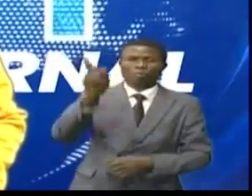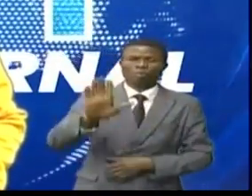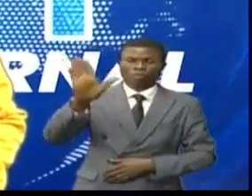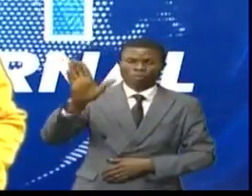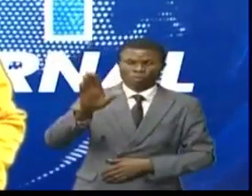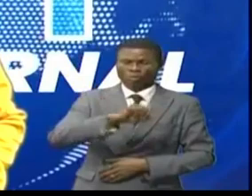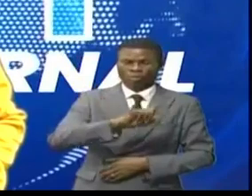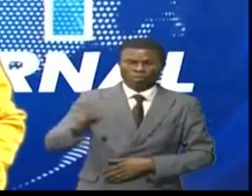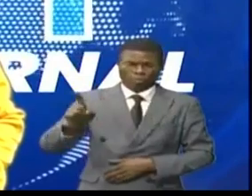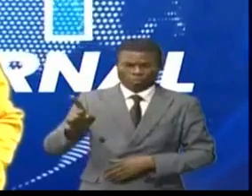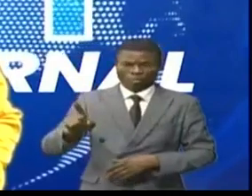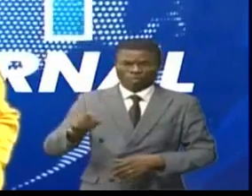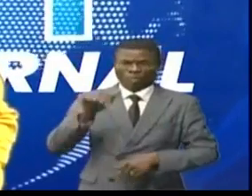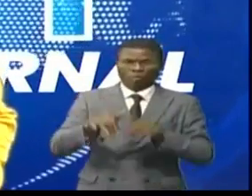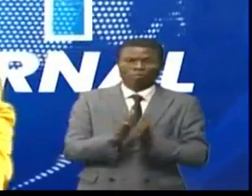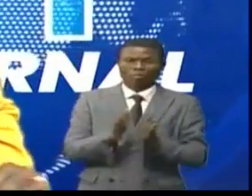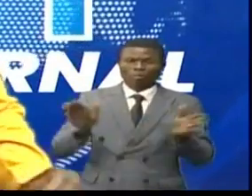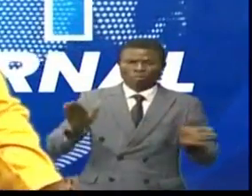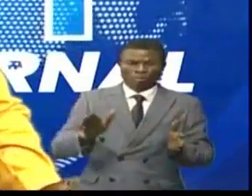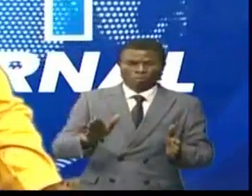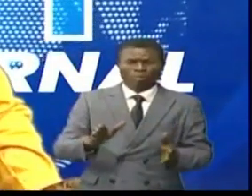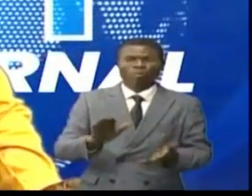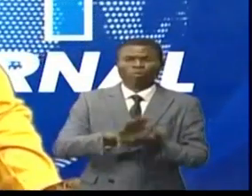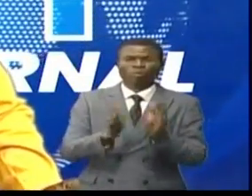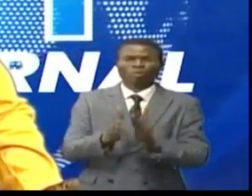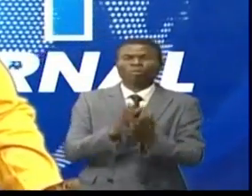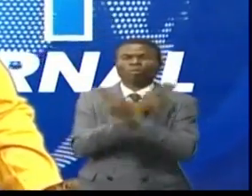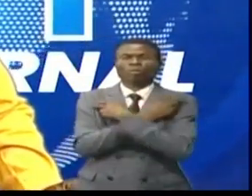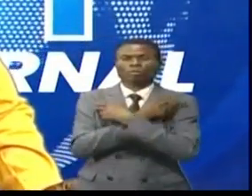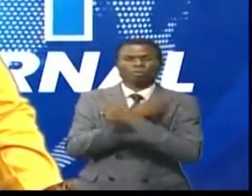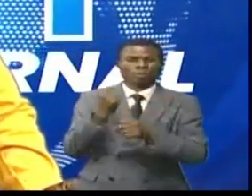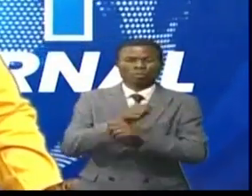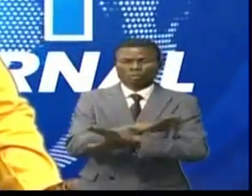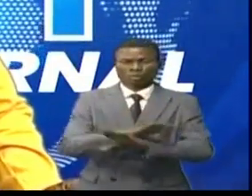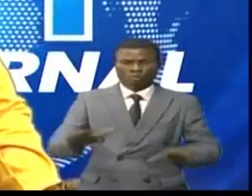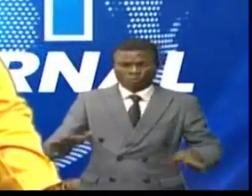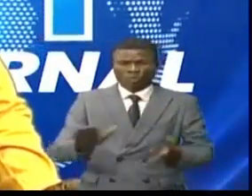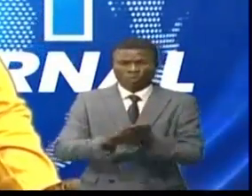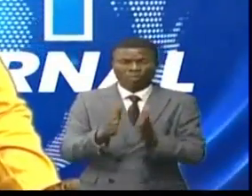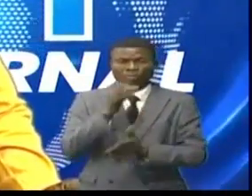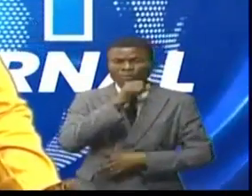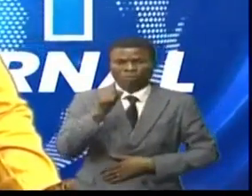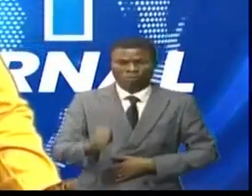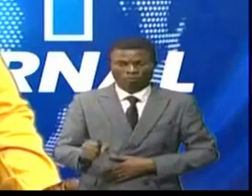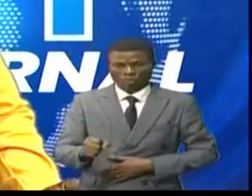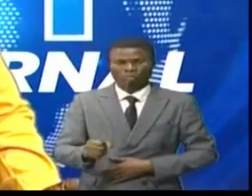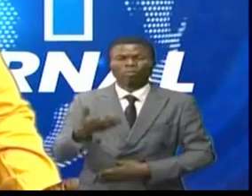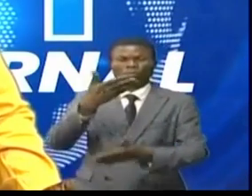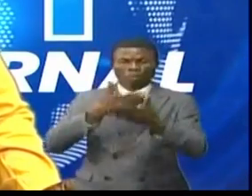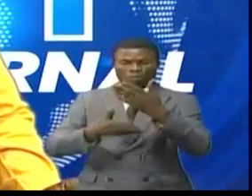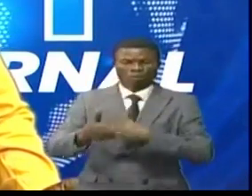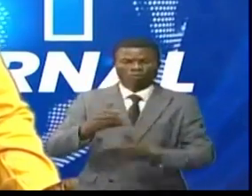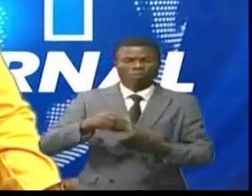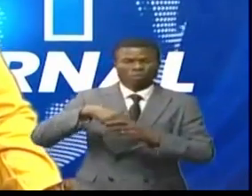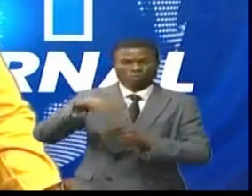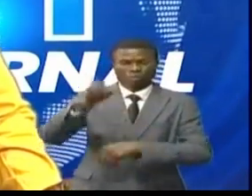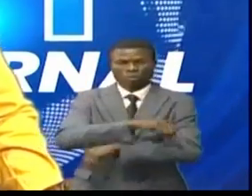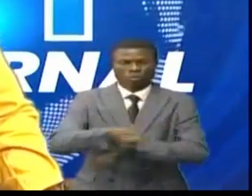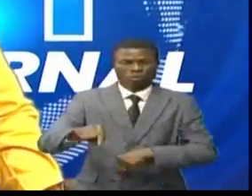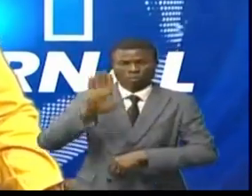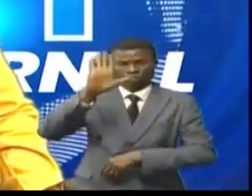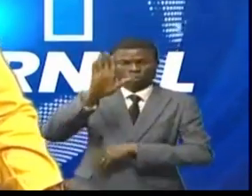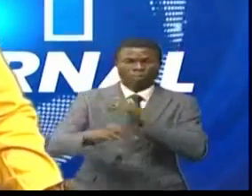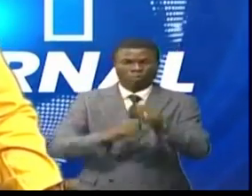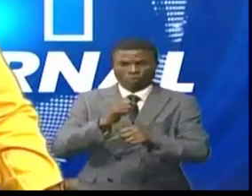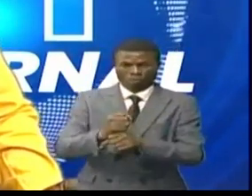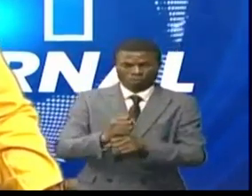la retraite. Une vague qui va continuer à se poursuivre. Quelques agents supplémentaires vont également quitter l'administration publique d'ici 5 ans. Et